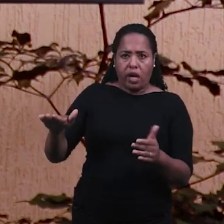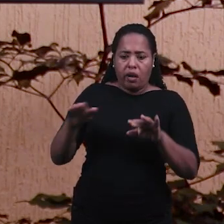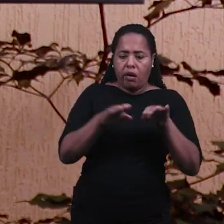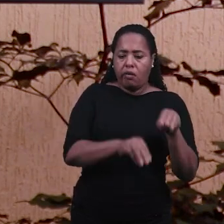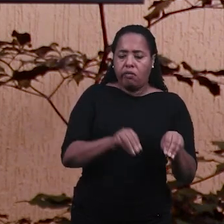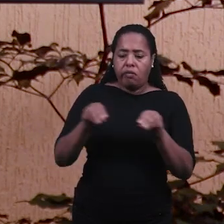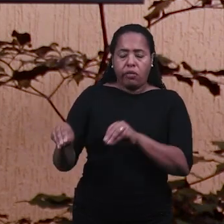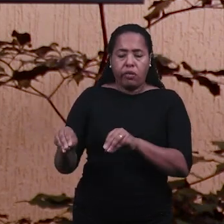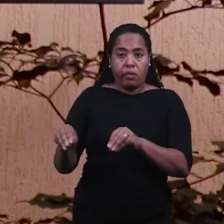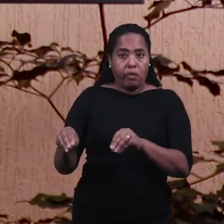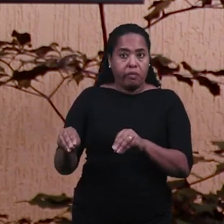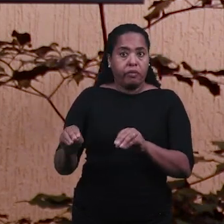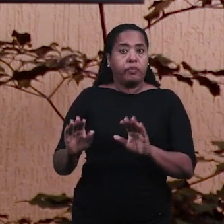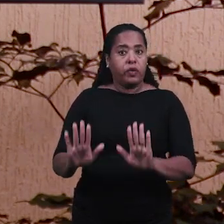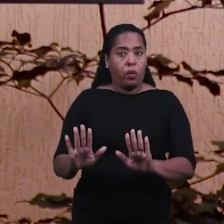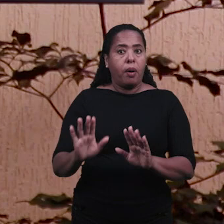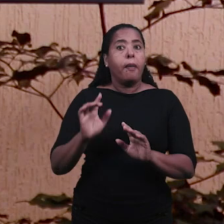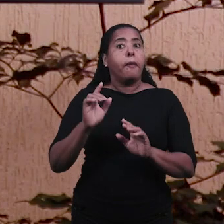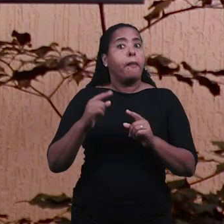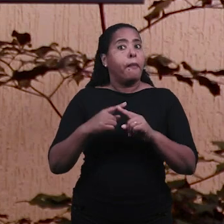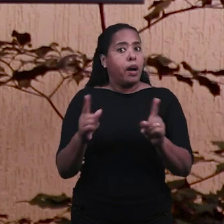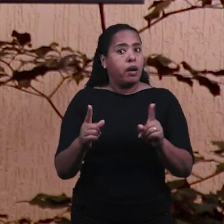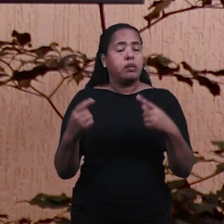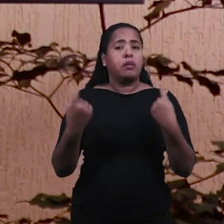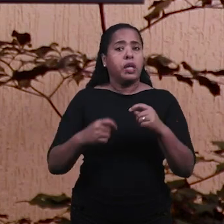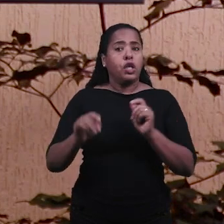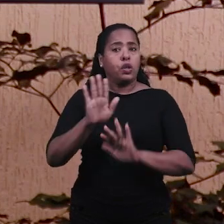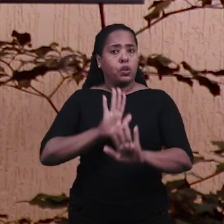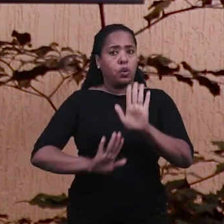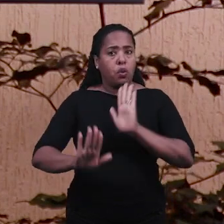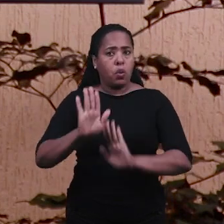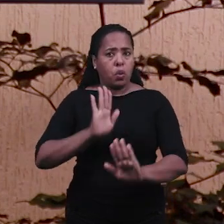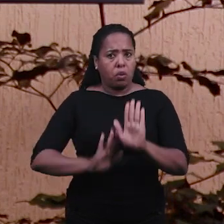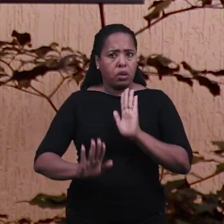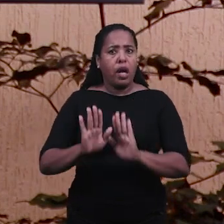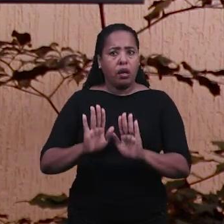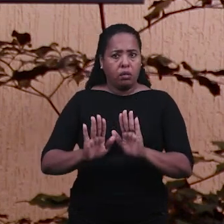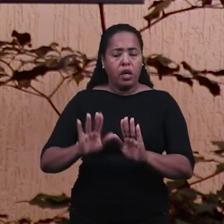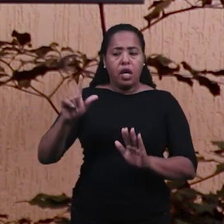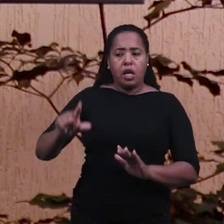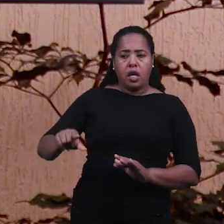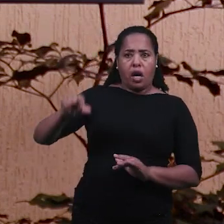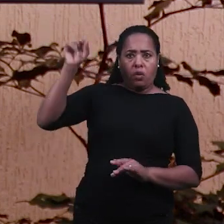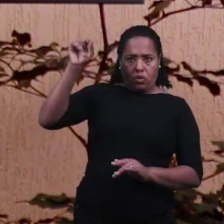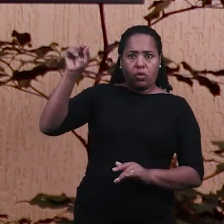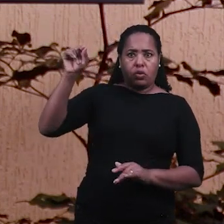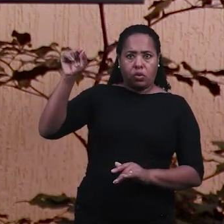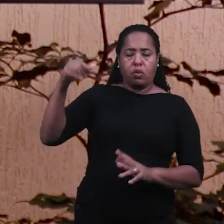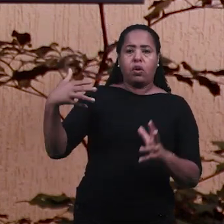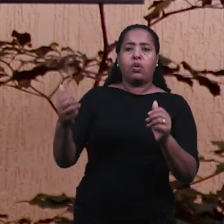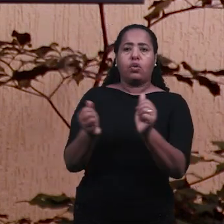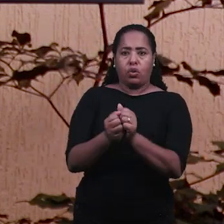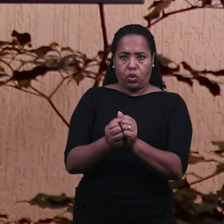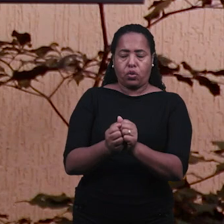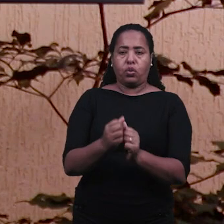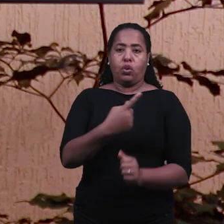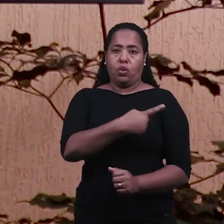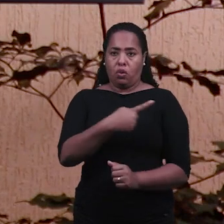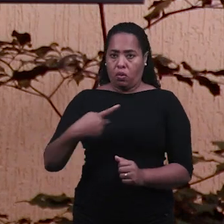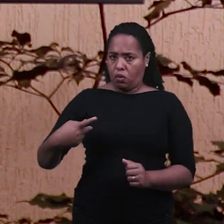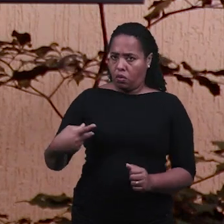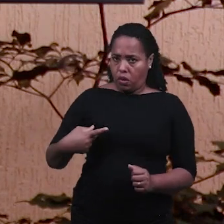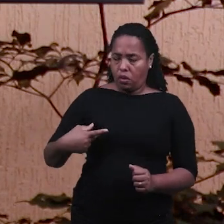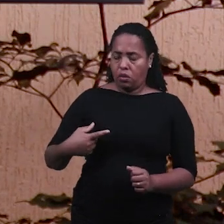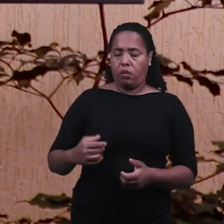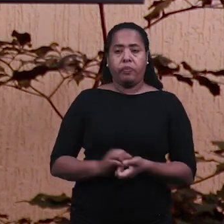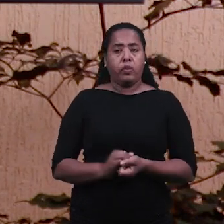intermédiaires. C'est là la classe de l'enfant, oui. Mais il faut faire cela avec précaution. C'est une décision que doit être